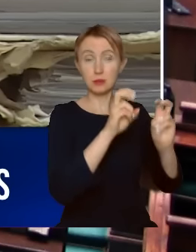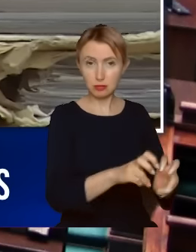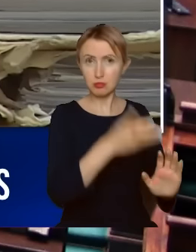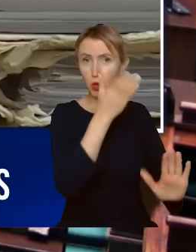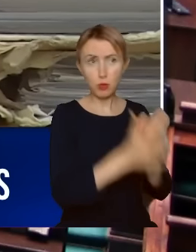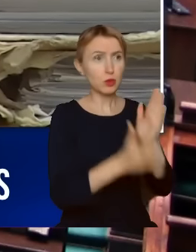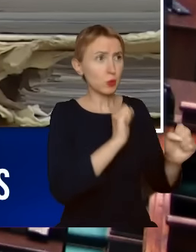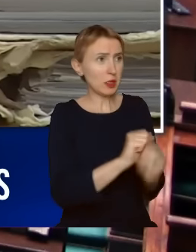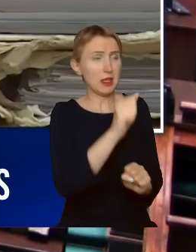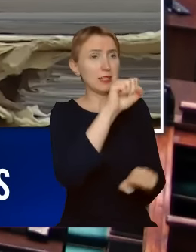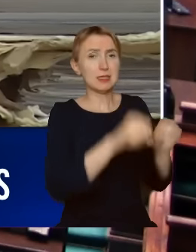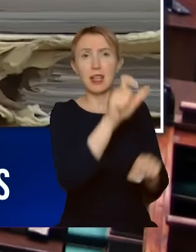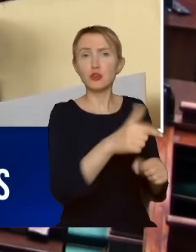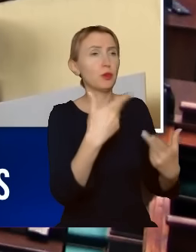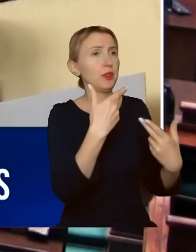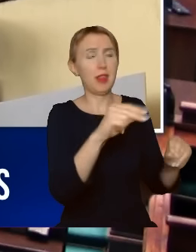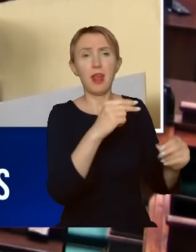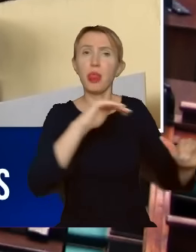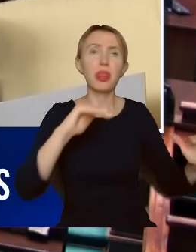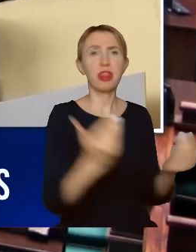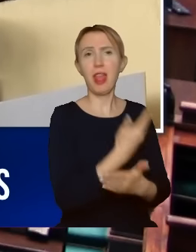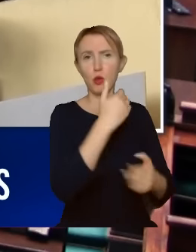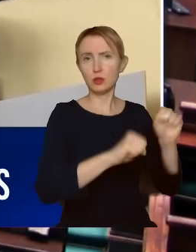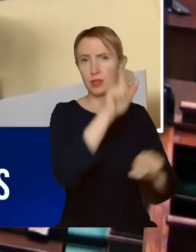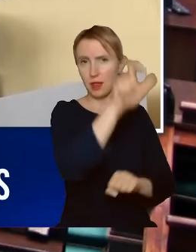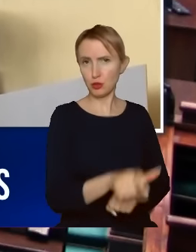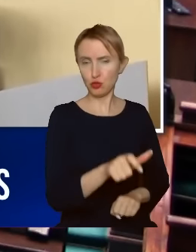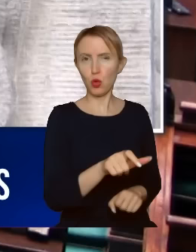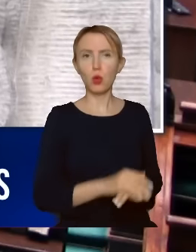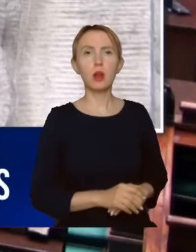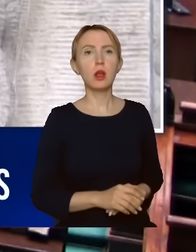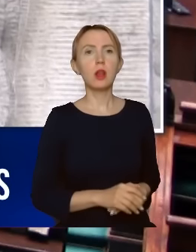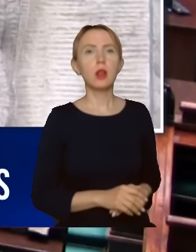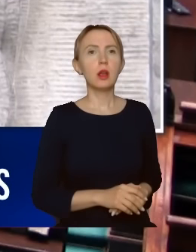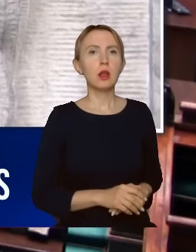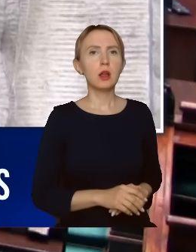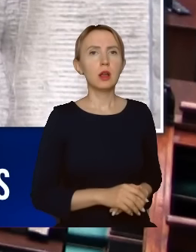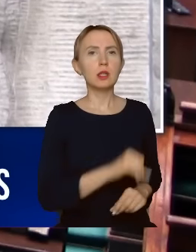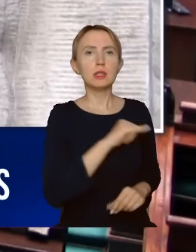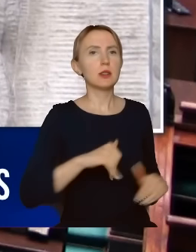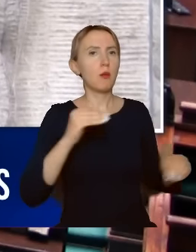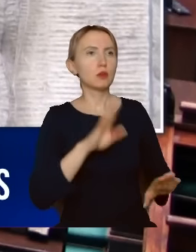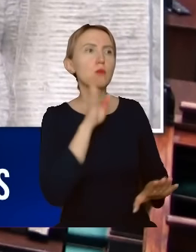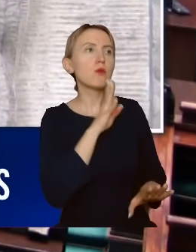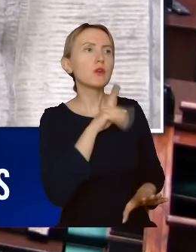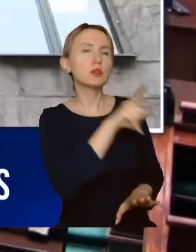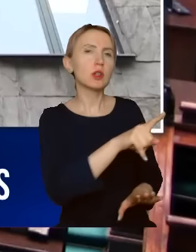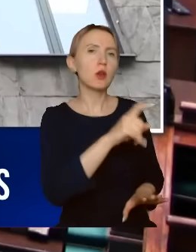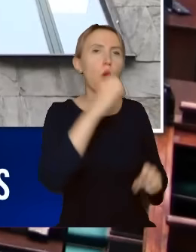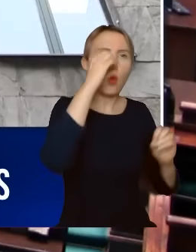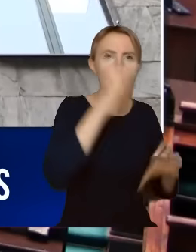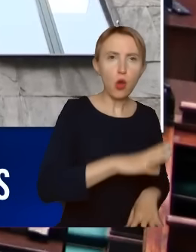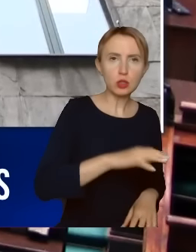sędzią nie był Neos sędzią nie był sędzią co do którego sam mógł podejrzewać że jest jakimś gorszym